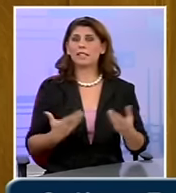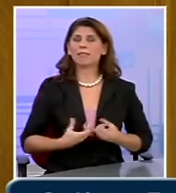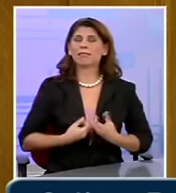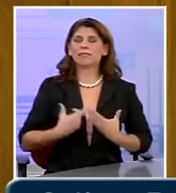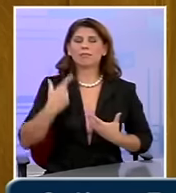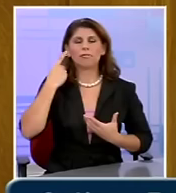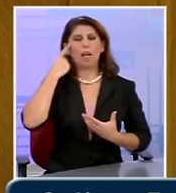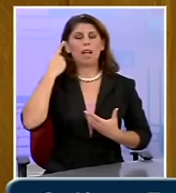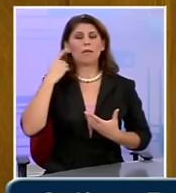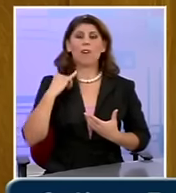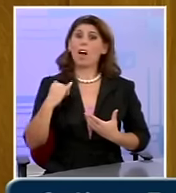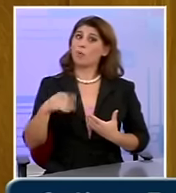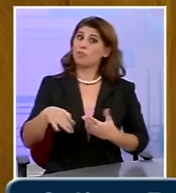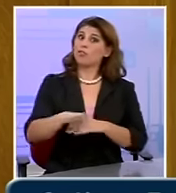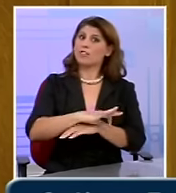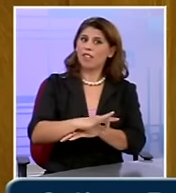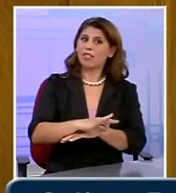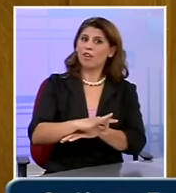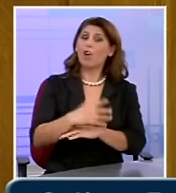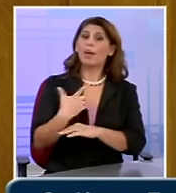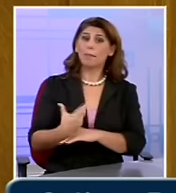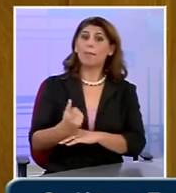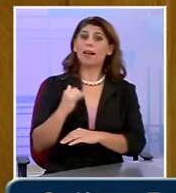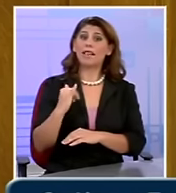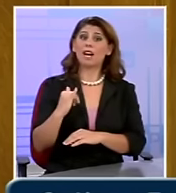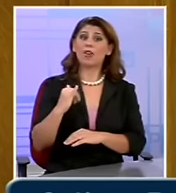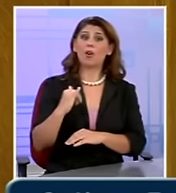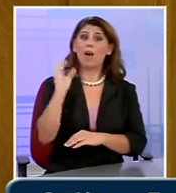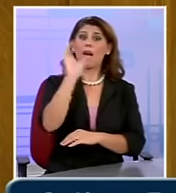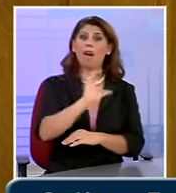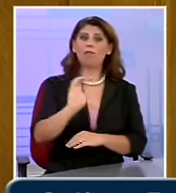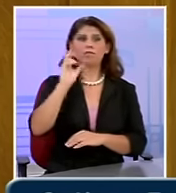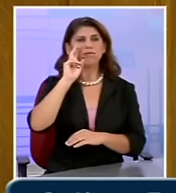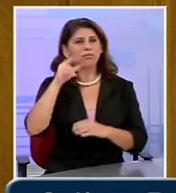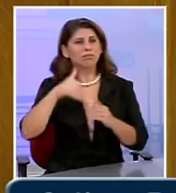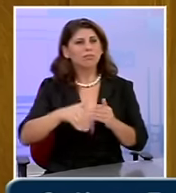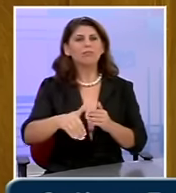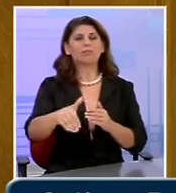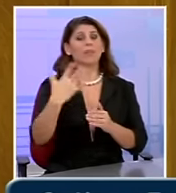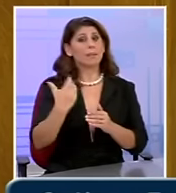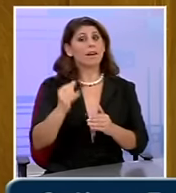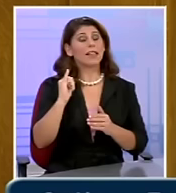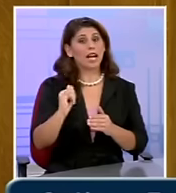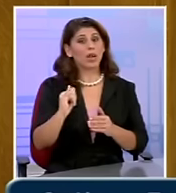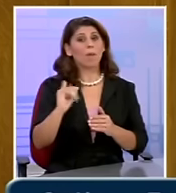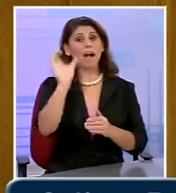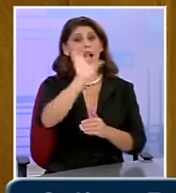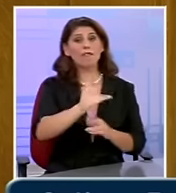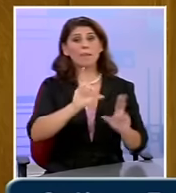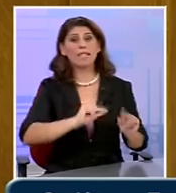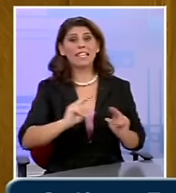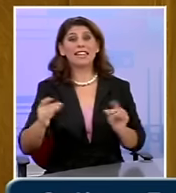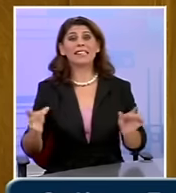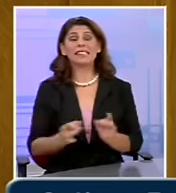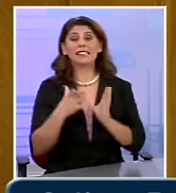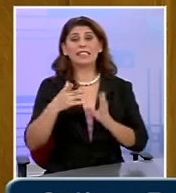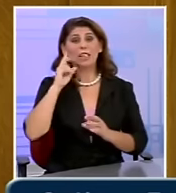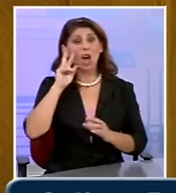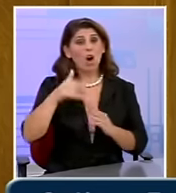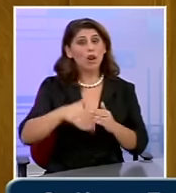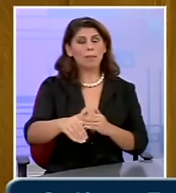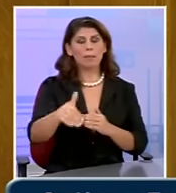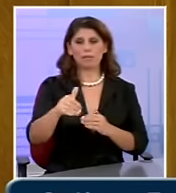ακόμα αυτό το σχέδιο? Υπάρχει ακόμα ευρωπαϊκή φιλοδοξία? Υπάρχει ακόμα ευρωπαϊκή κοινή τύχη και όραμα?